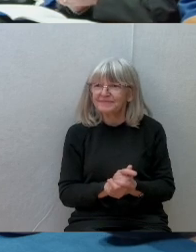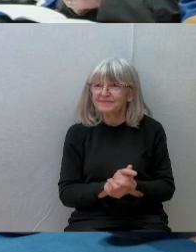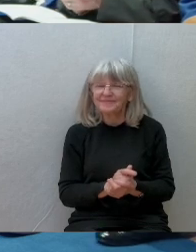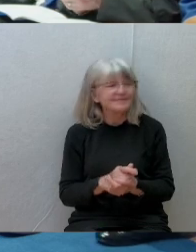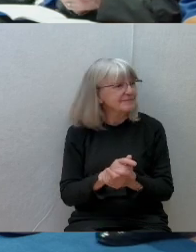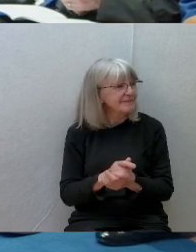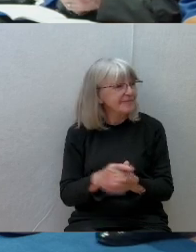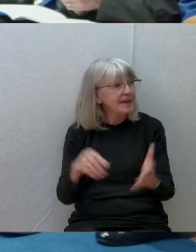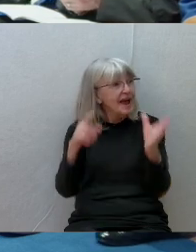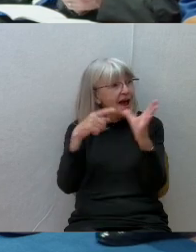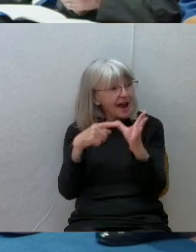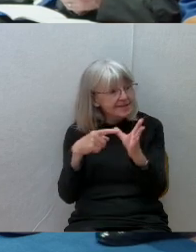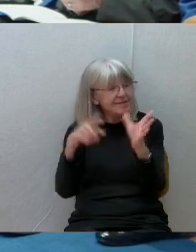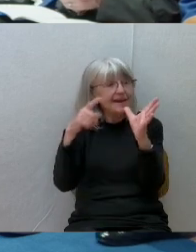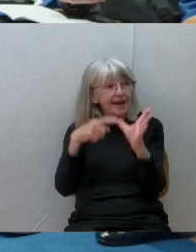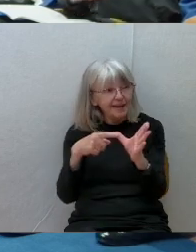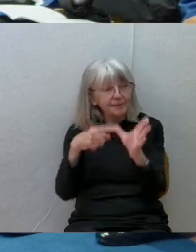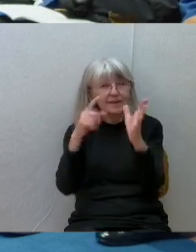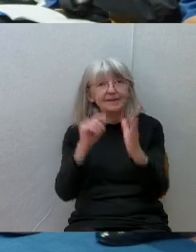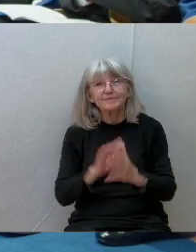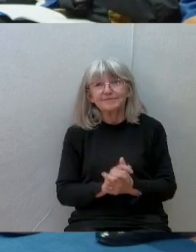Ansi Abraham.